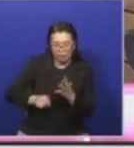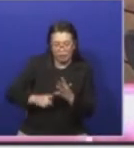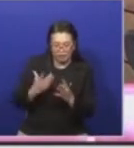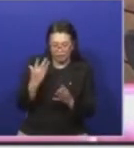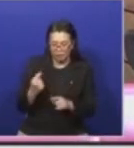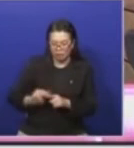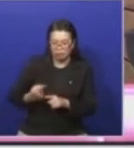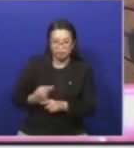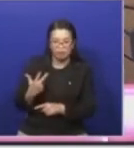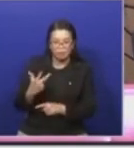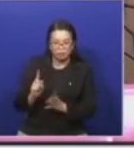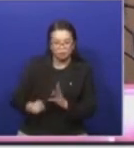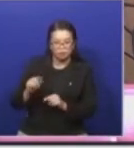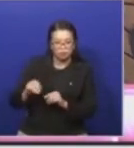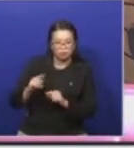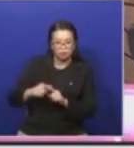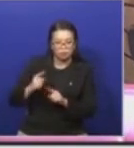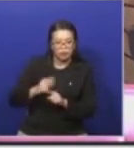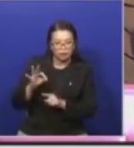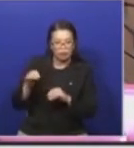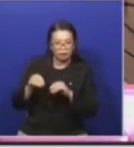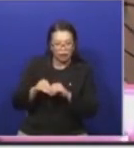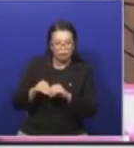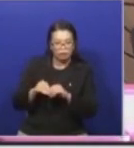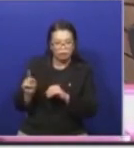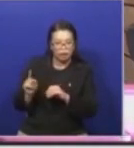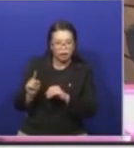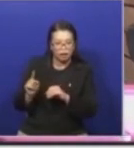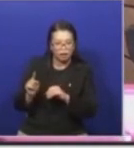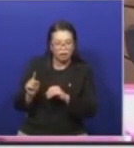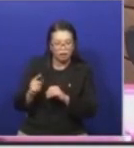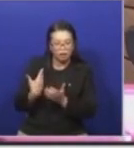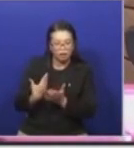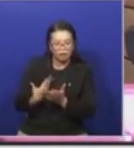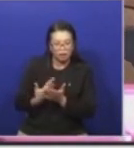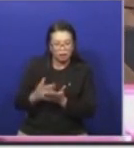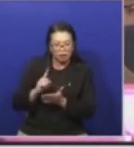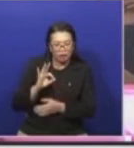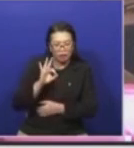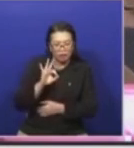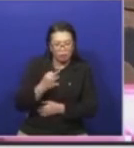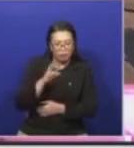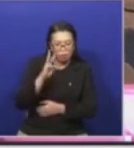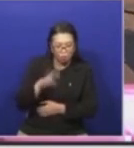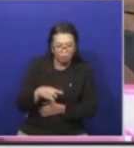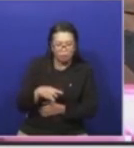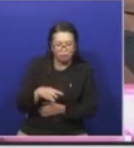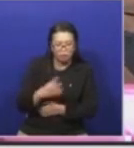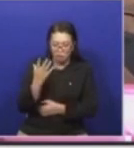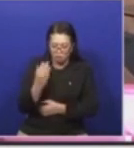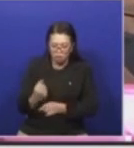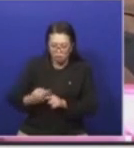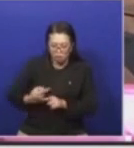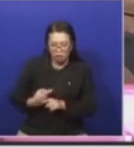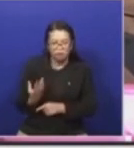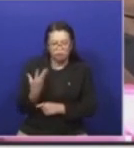ครับ3เดือนเนี่ยคิดคำนวณตามบัญญัติไตรยางค์ง่ายๆเนี่ย 96,000 คูณ4เดือนเนี่ยเหลือ4เดือนครับ